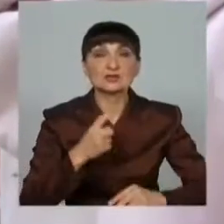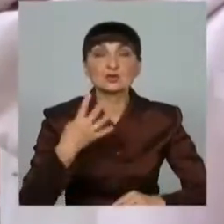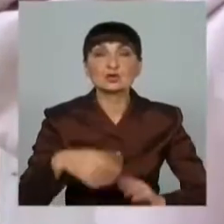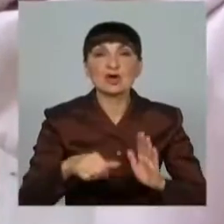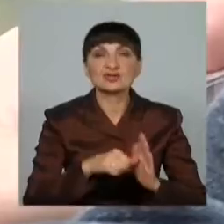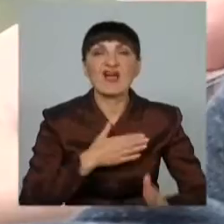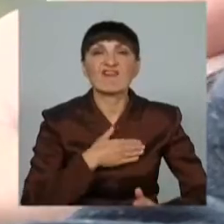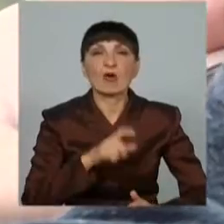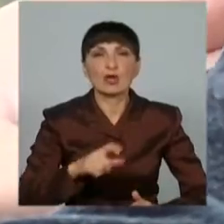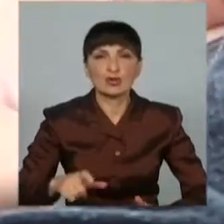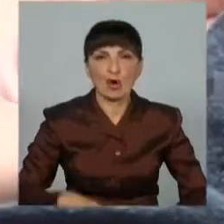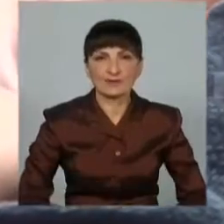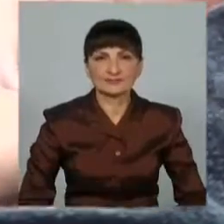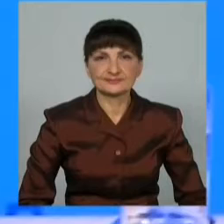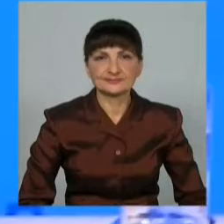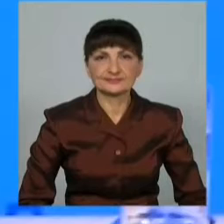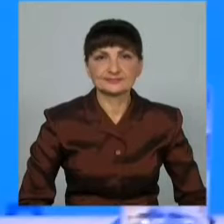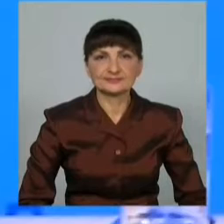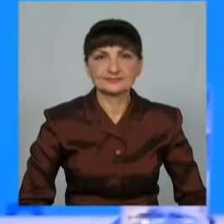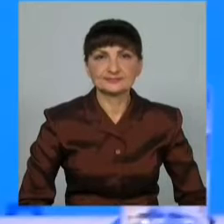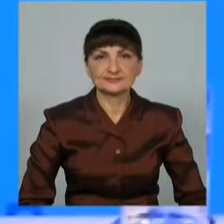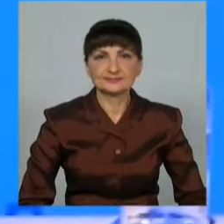146 волонтеров.